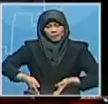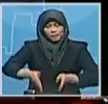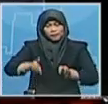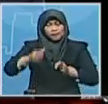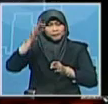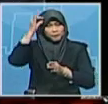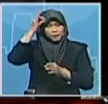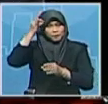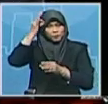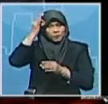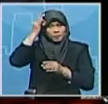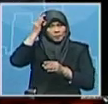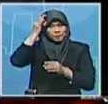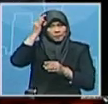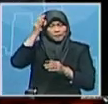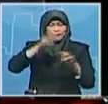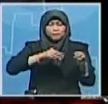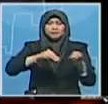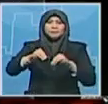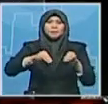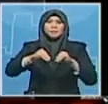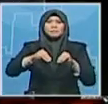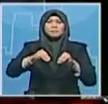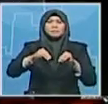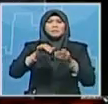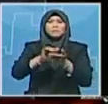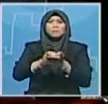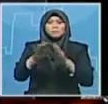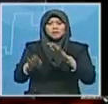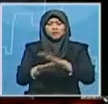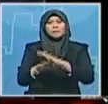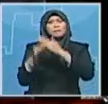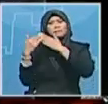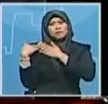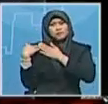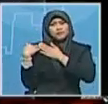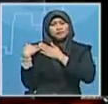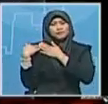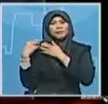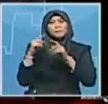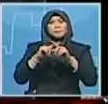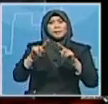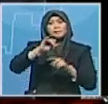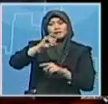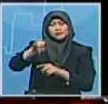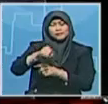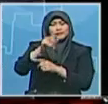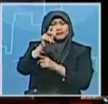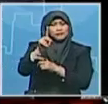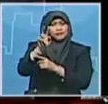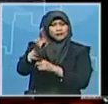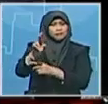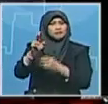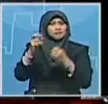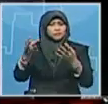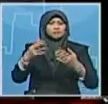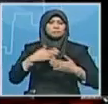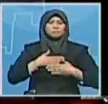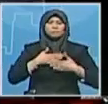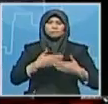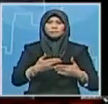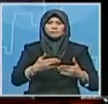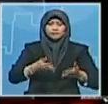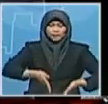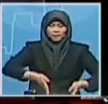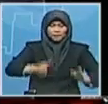persekutuan, maintenance ataupun penyelenggaraan memang di bawah bidang kuasa kita. Dan JKR pula telah pun memberi komitmen untuk